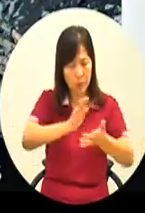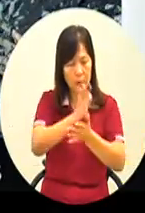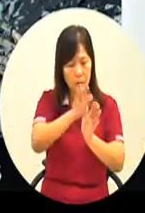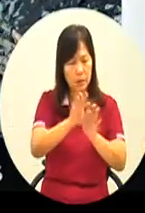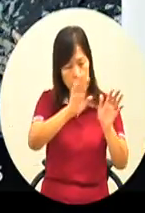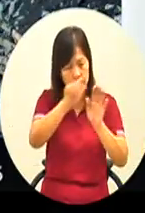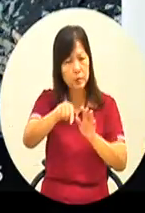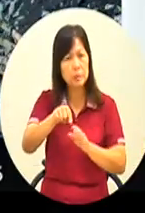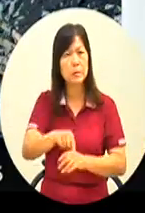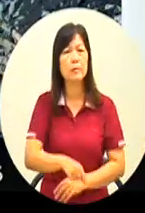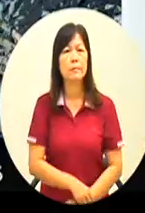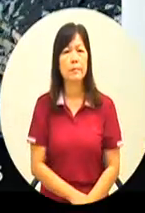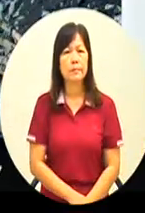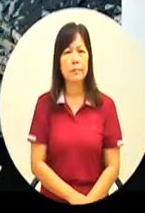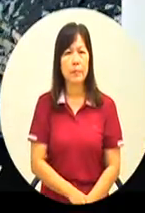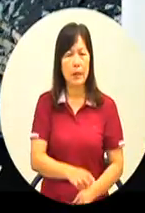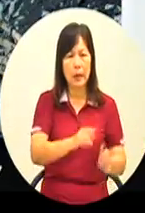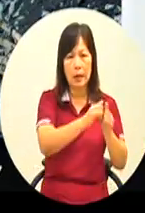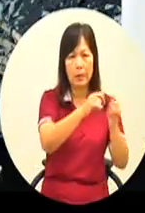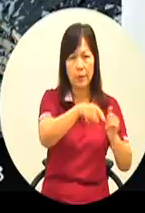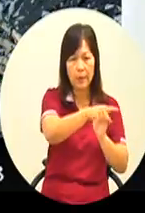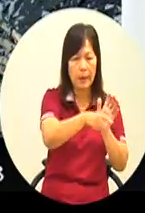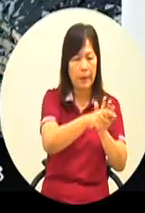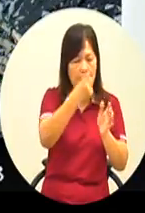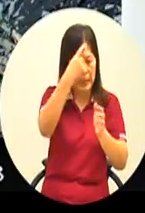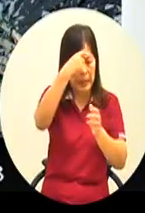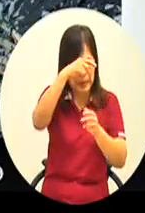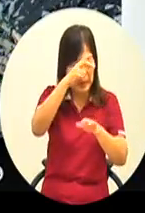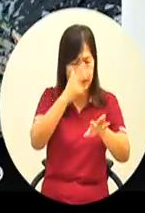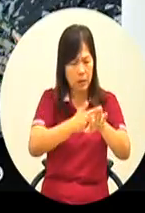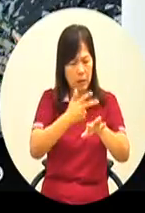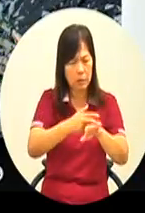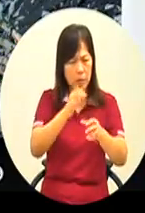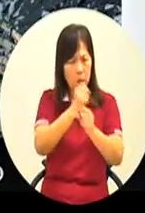况，用百姓用古早式的工法施工，